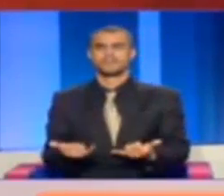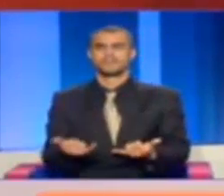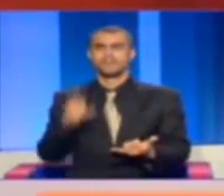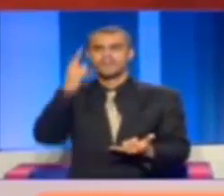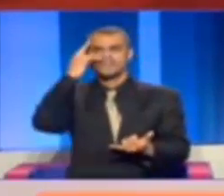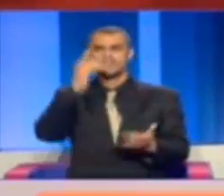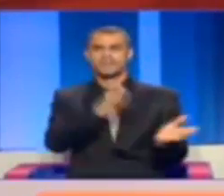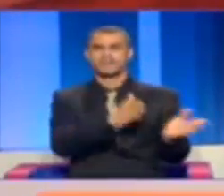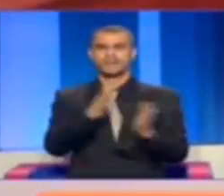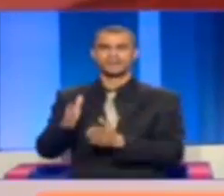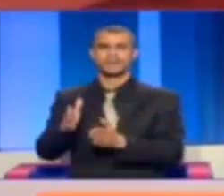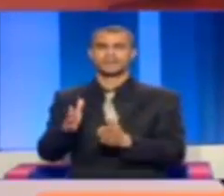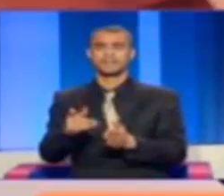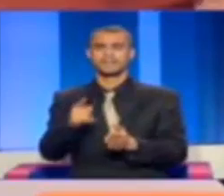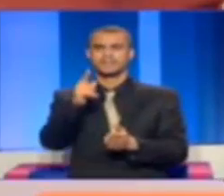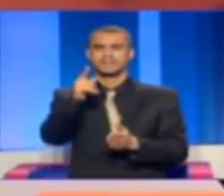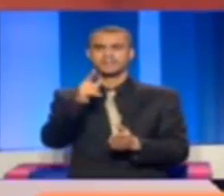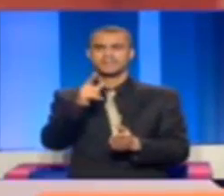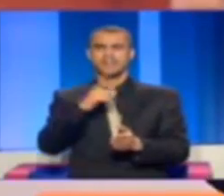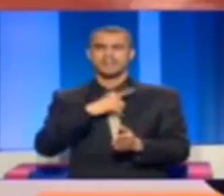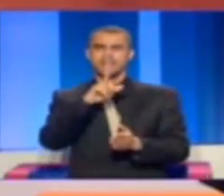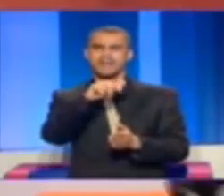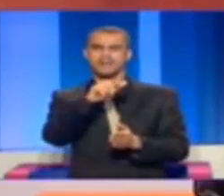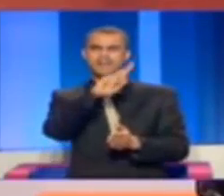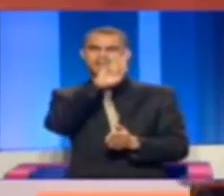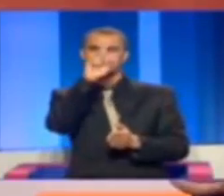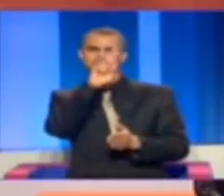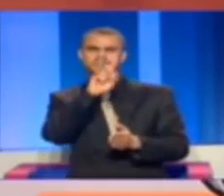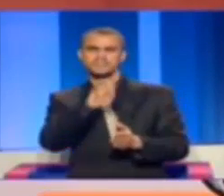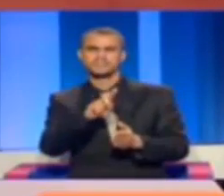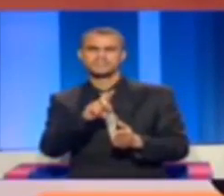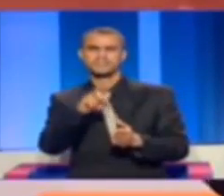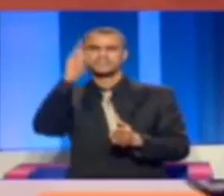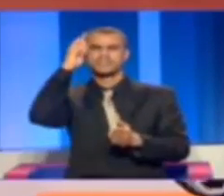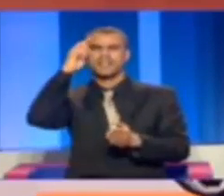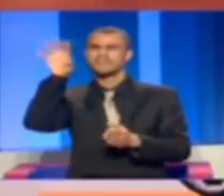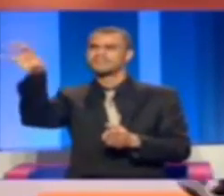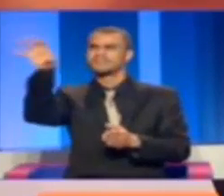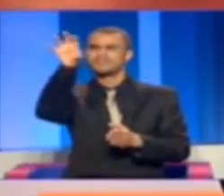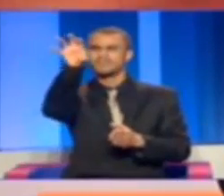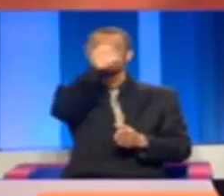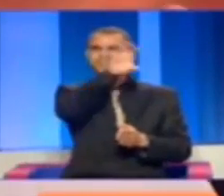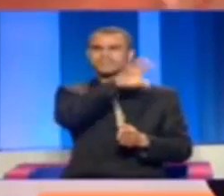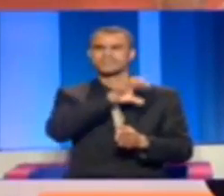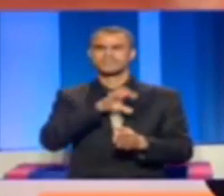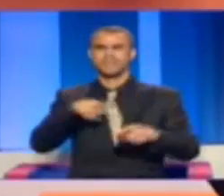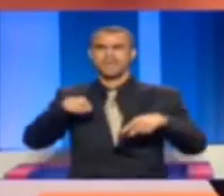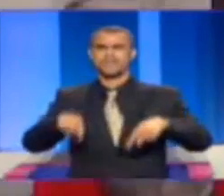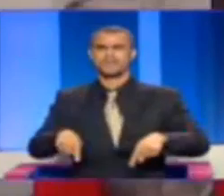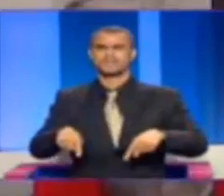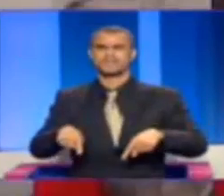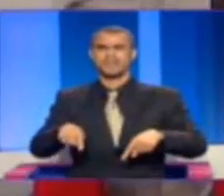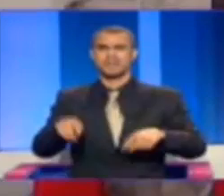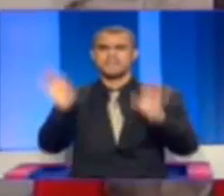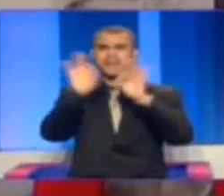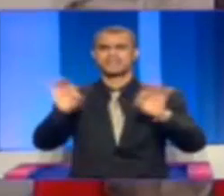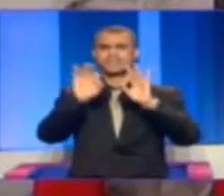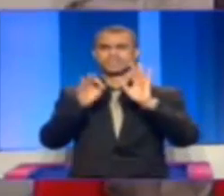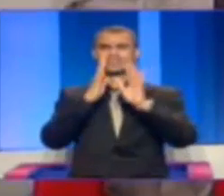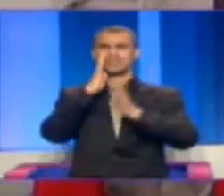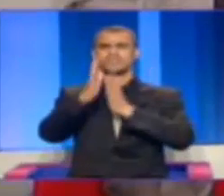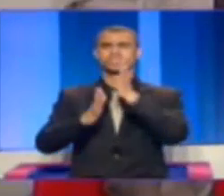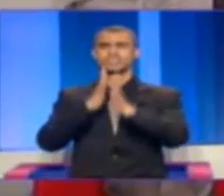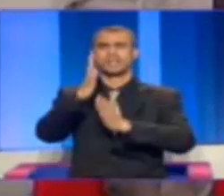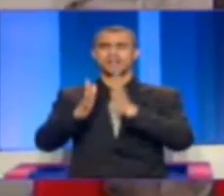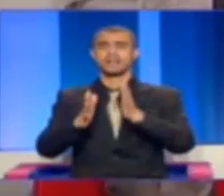فيها مداخلة ربما من عند السيك الثاني، كاين بعض المرافق ديال الدولة اللي الحضور ديال لغة الإشارة المفروض يكون فيها حضور